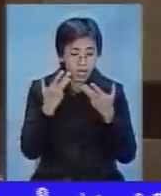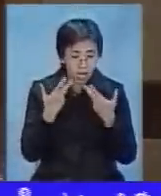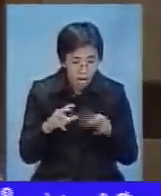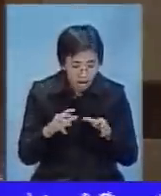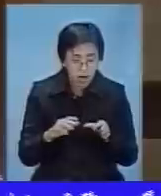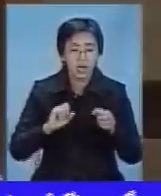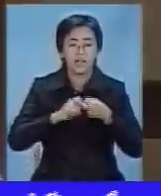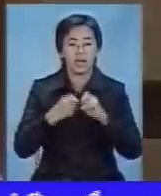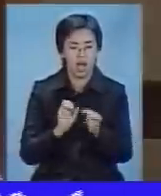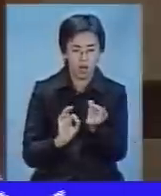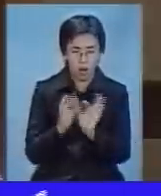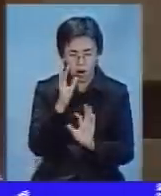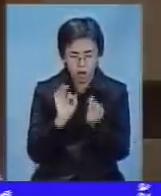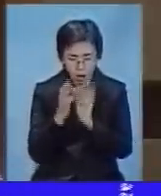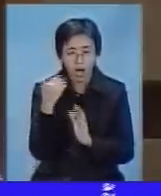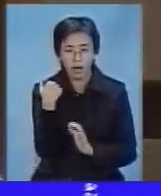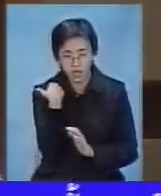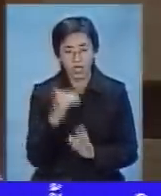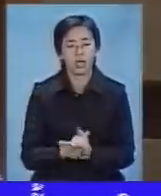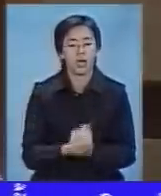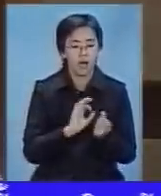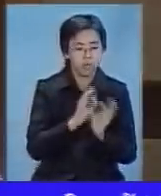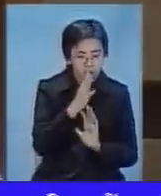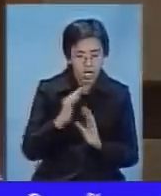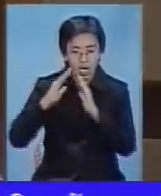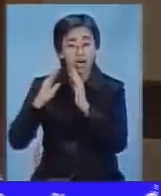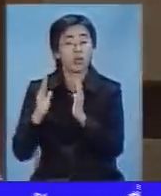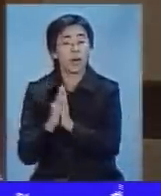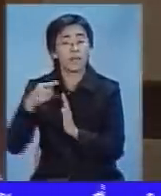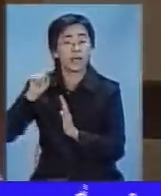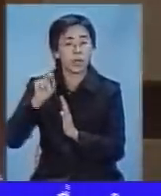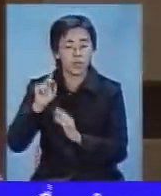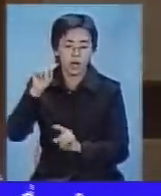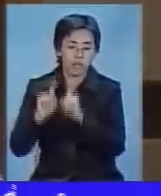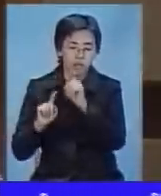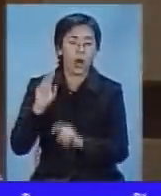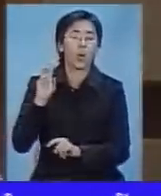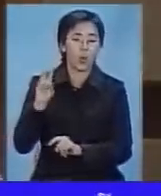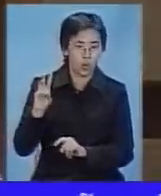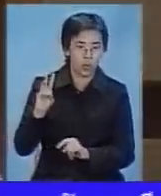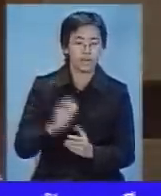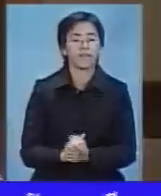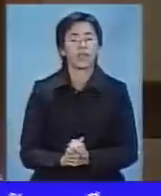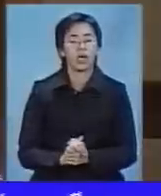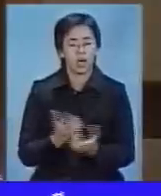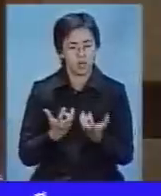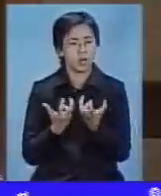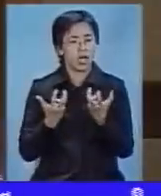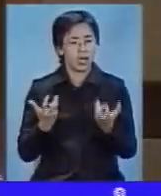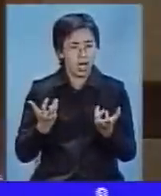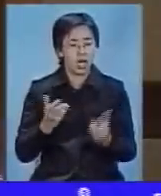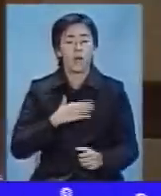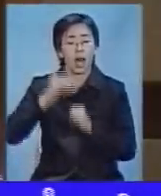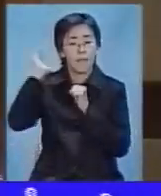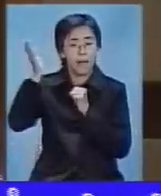ดเหตุในเรื่องของการวางเพลิงและก็เหตุการณ์ที่เกิดขึ้นที่วัดปทุมผมคิดว่าเราจำเป็นต้องแยกแยะแล้วก็เมื่อมีการอภิ